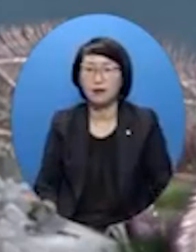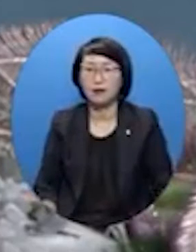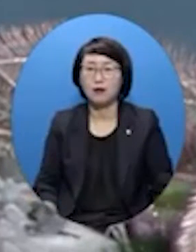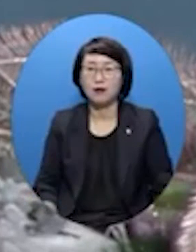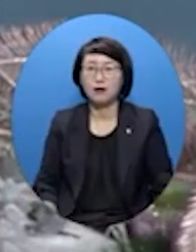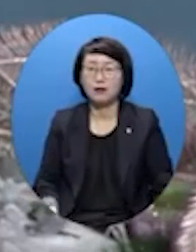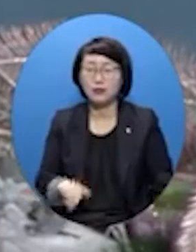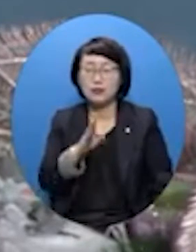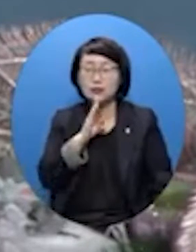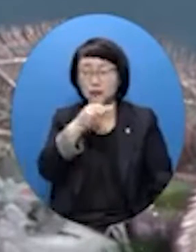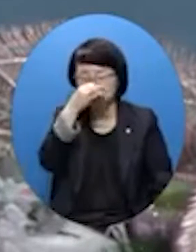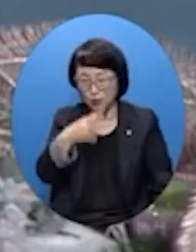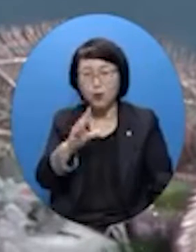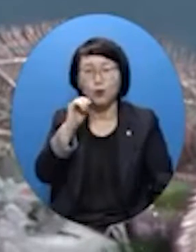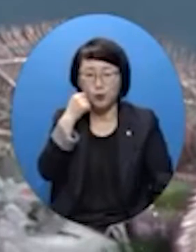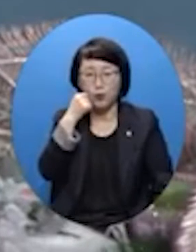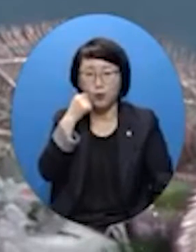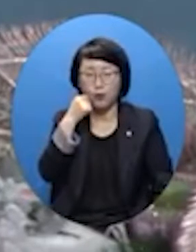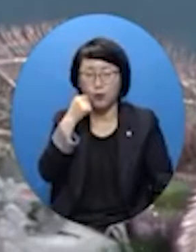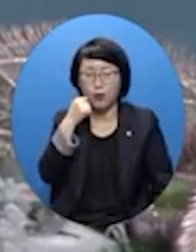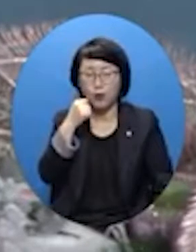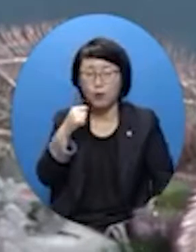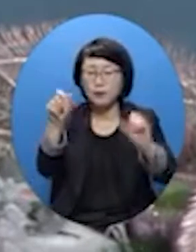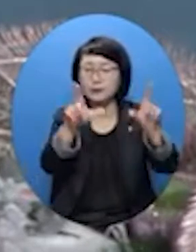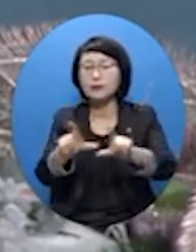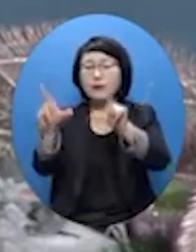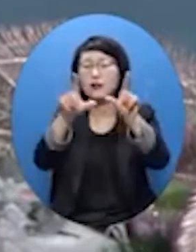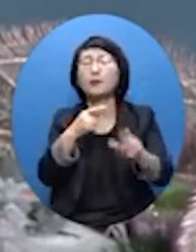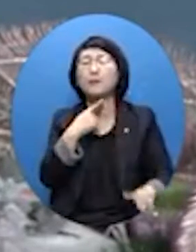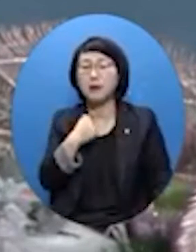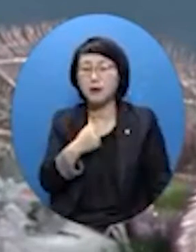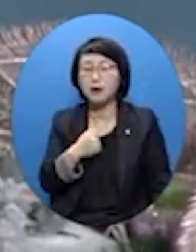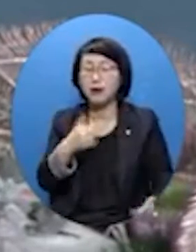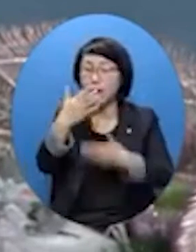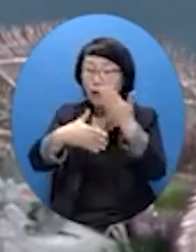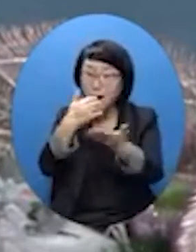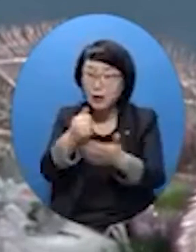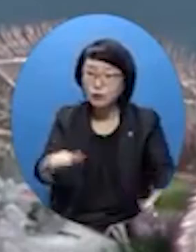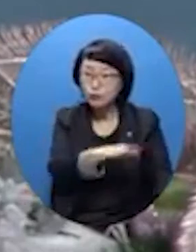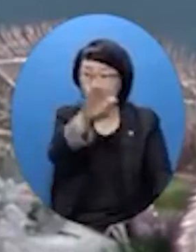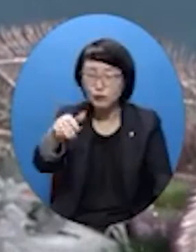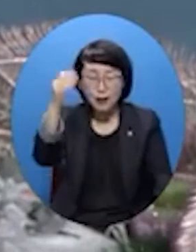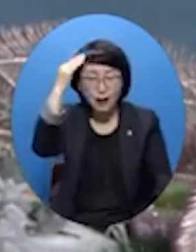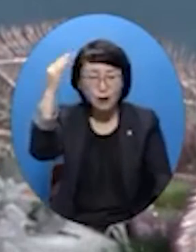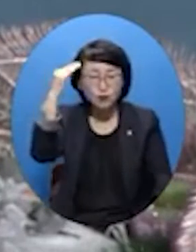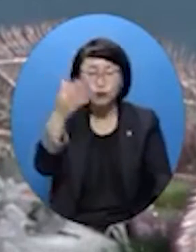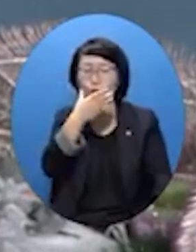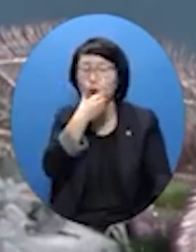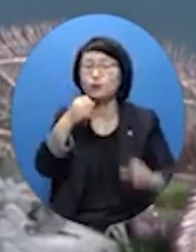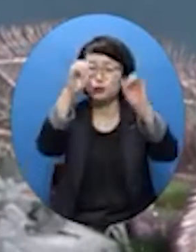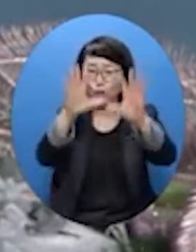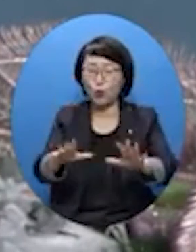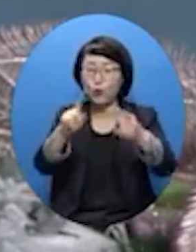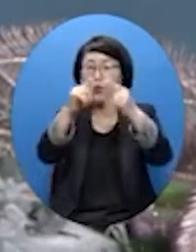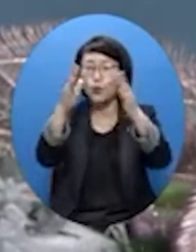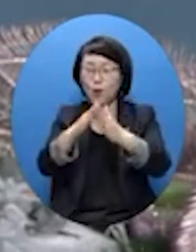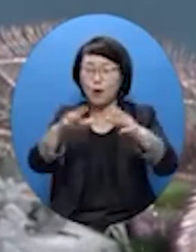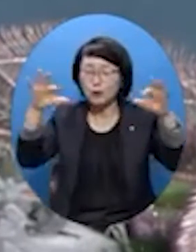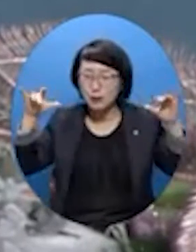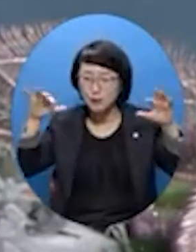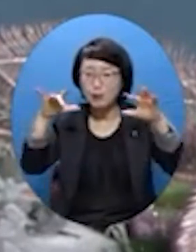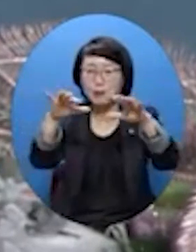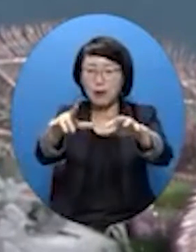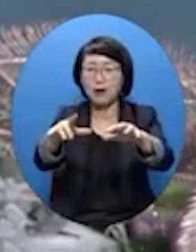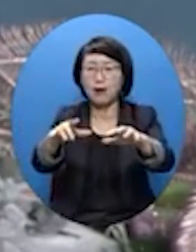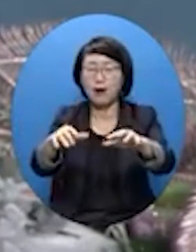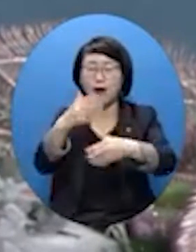그 힘들고 어려운 시절을 우리가 지나오면서 하나님이 우리 대한민국에 은혜를 풀어주셔서 교회마다 사람들이 모여들기